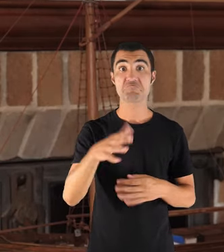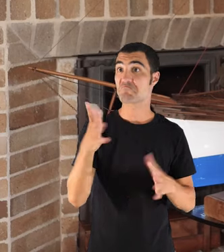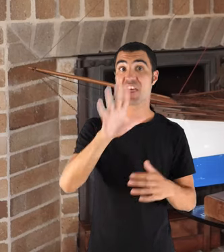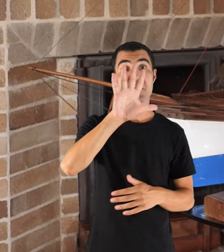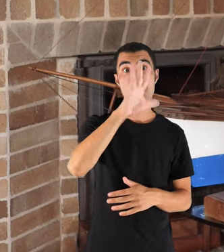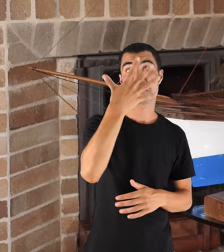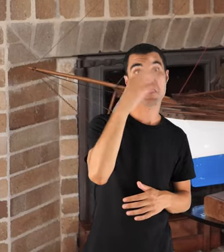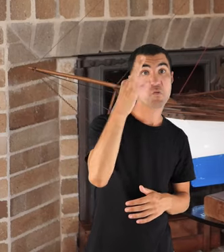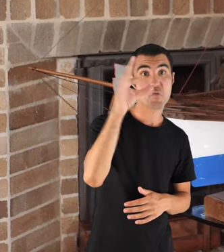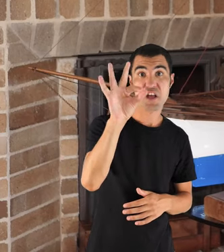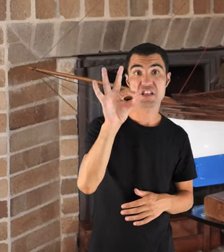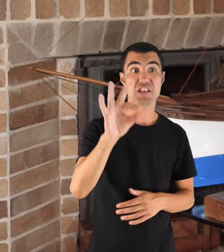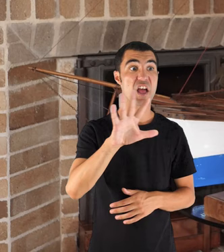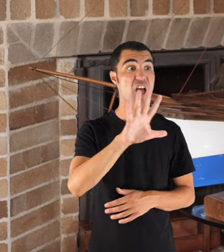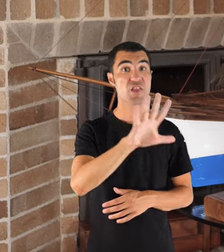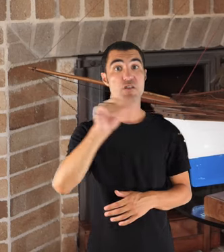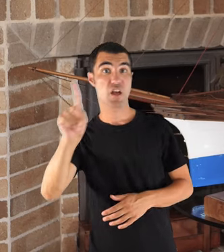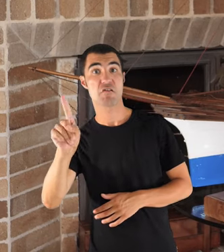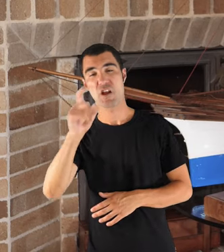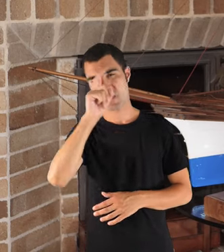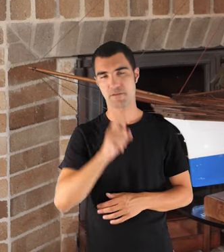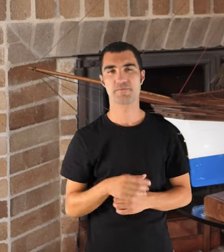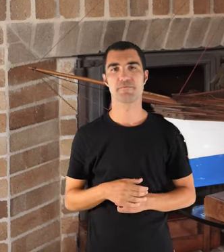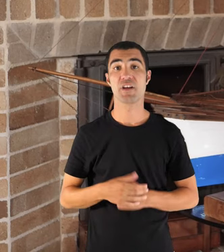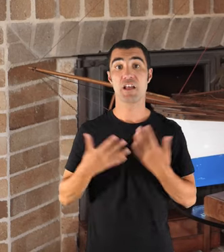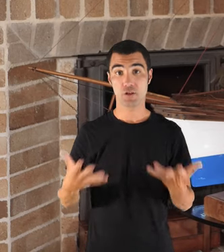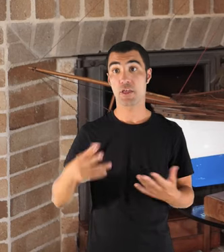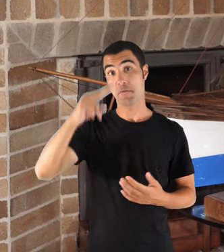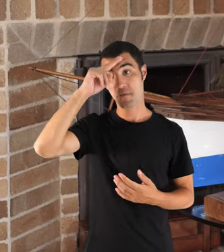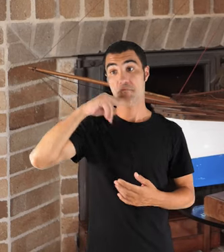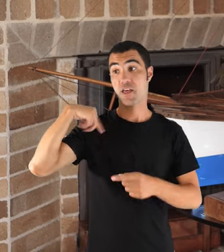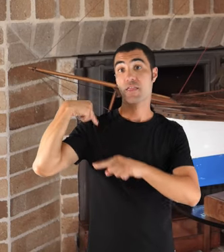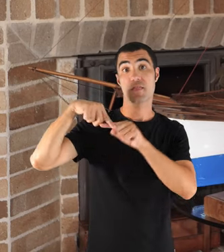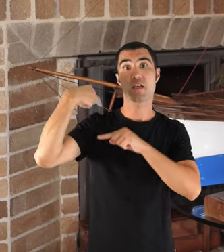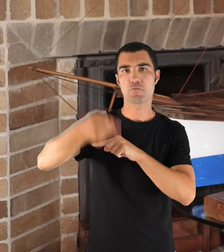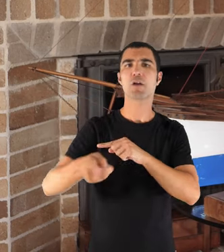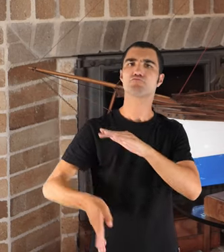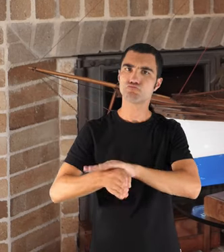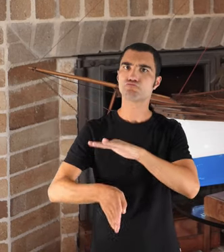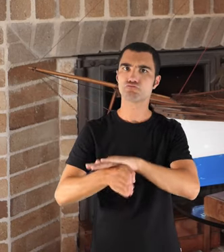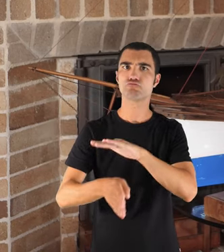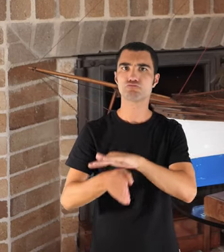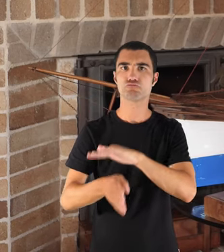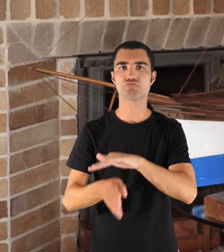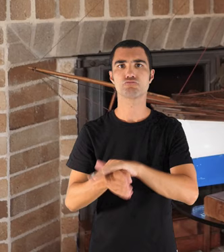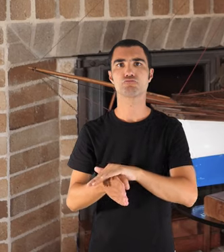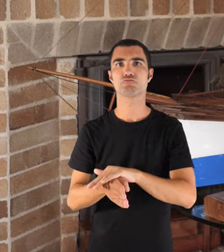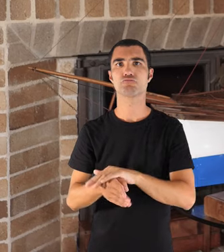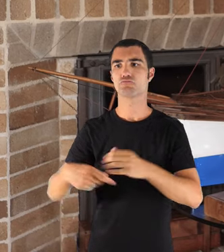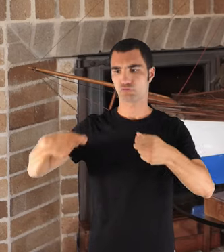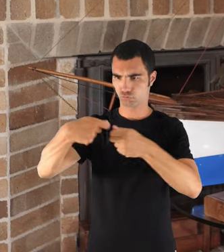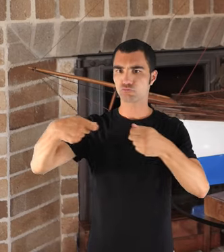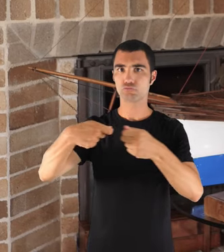50, 51, i després mon pare va continuar i associat, crec, també amb una altra